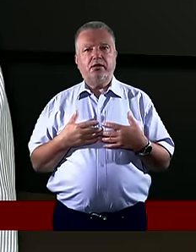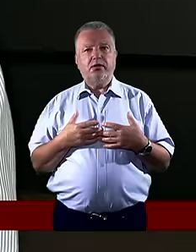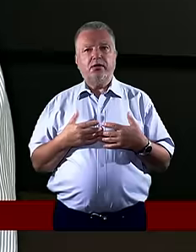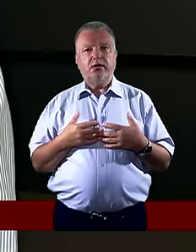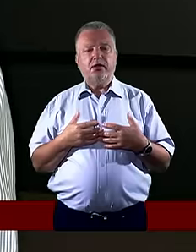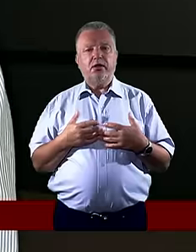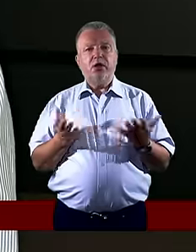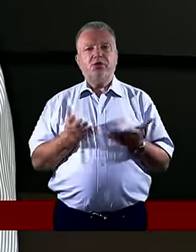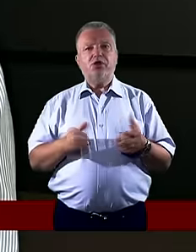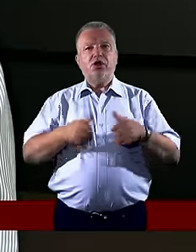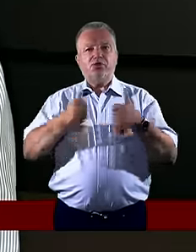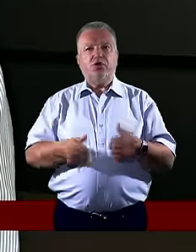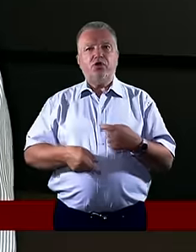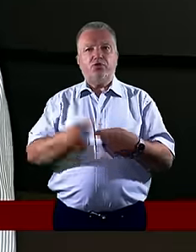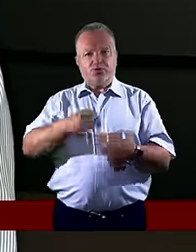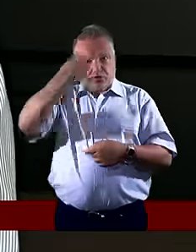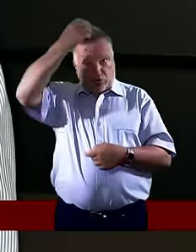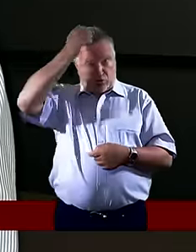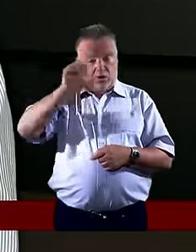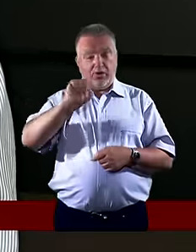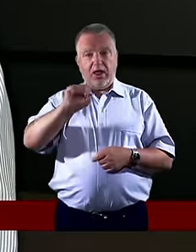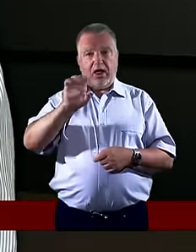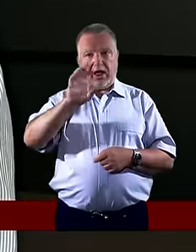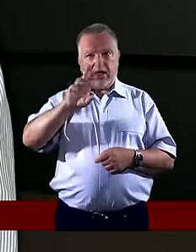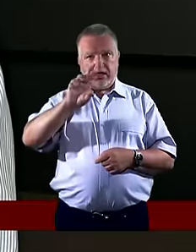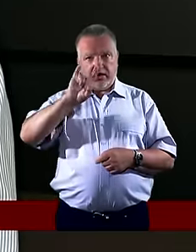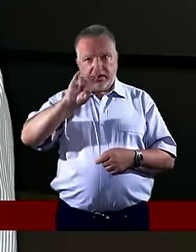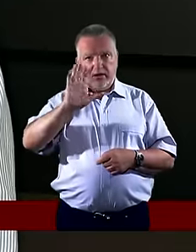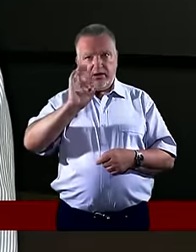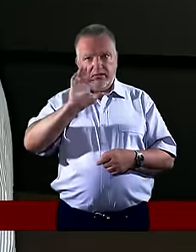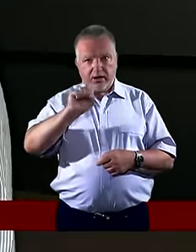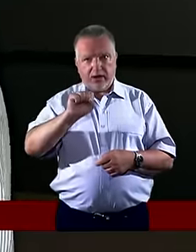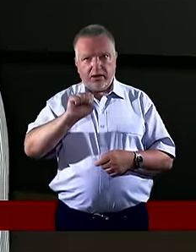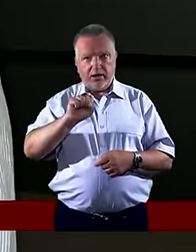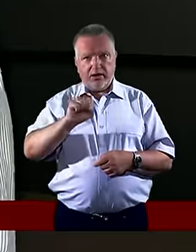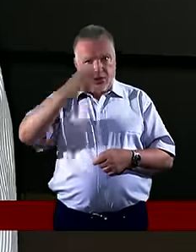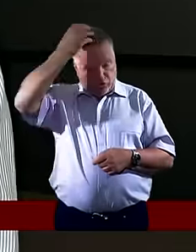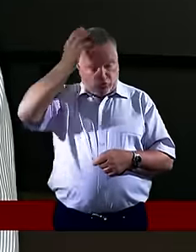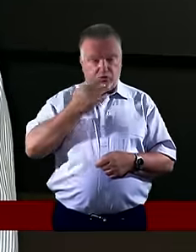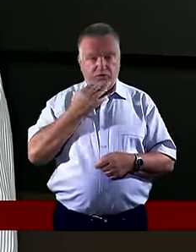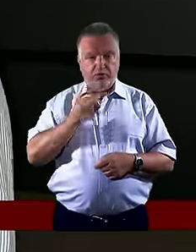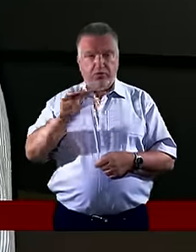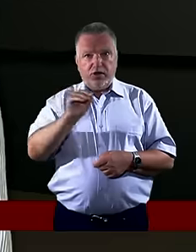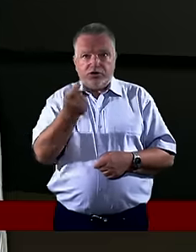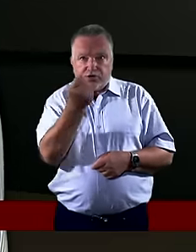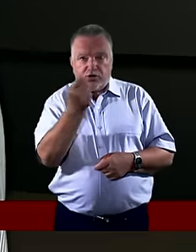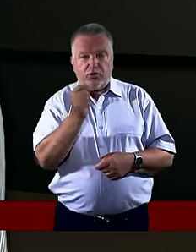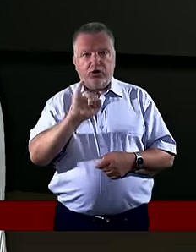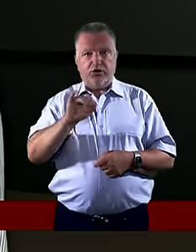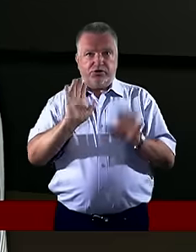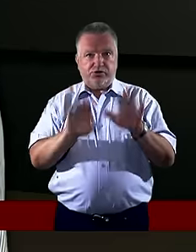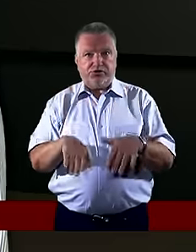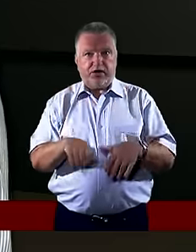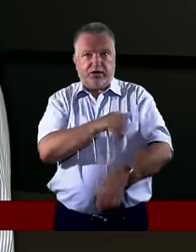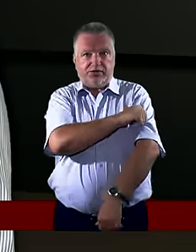rozdziale Dziejów Apostolskich, gdzie stoi przed królem Agrypą i ten król, władca, mówi, słuchaj jeszcze trochę i zostanę